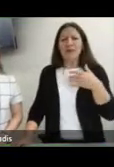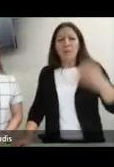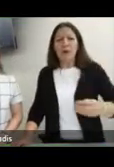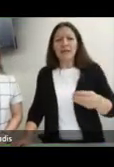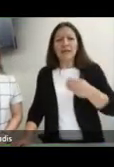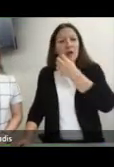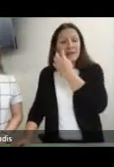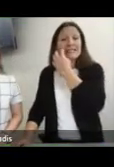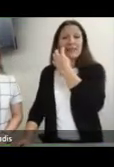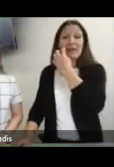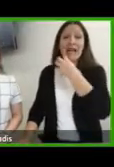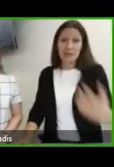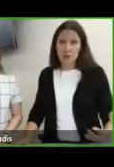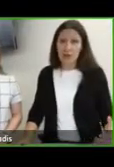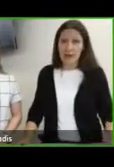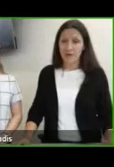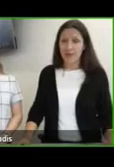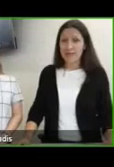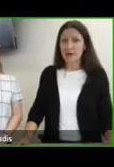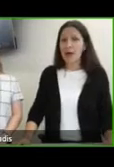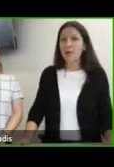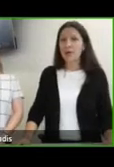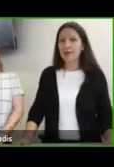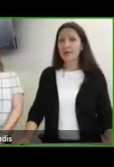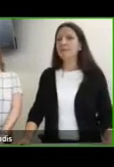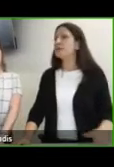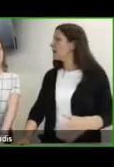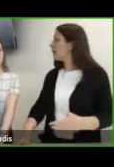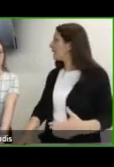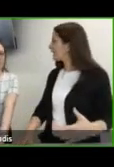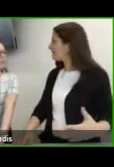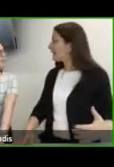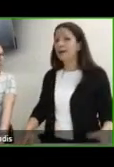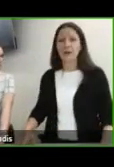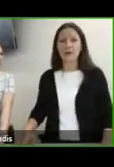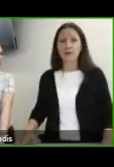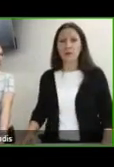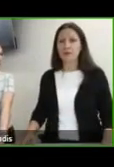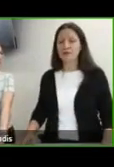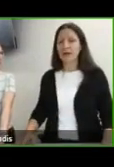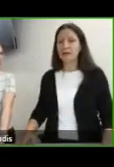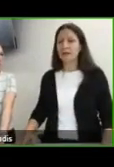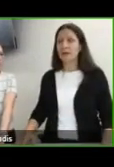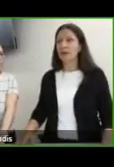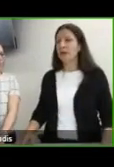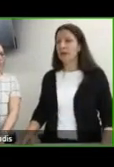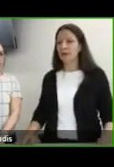Excusez-moi, donc premier truc, bien cibler la source de l'information. Hein, on a été habitués là, à travers